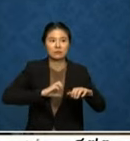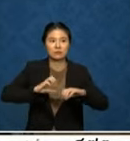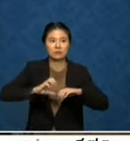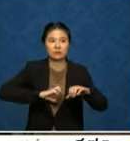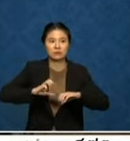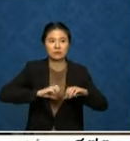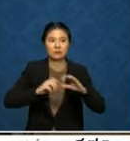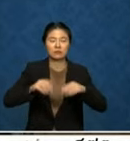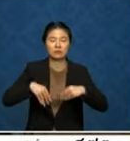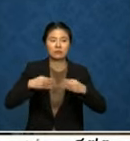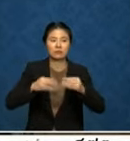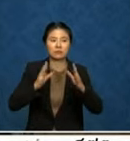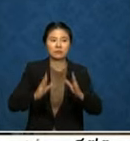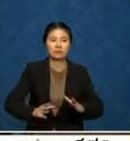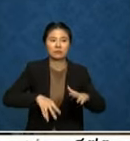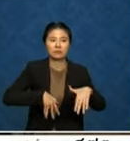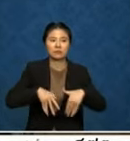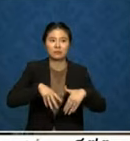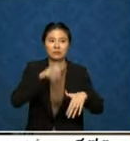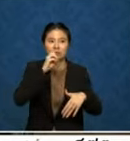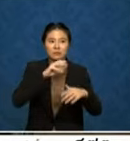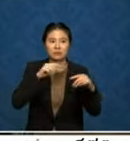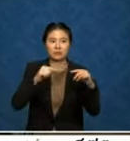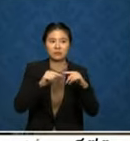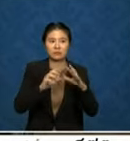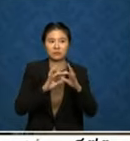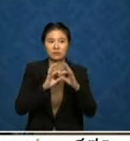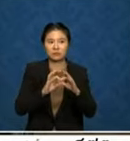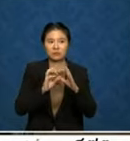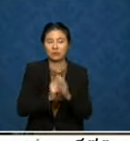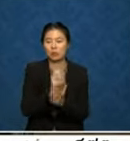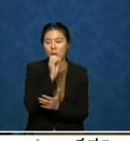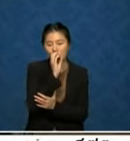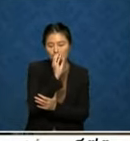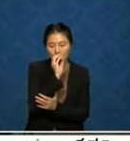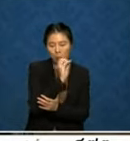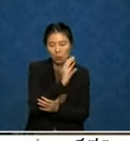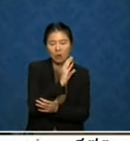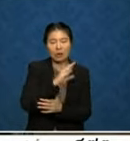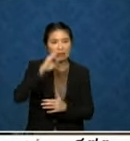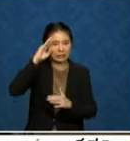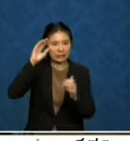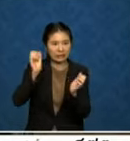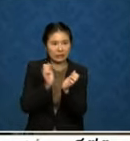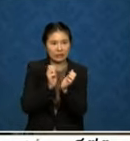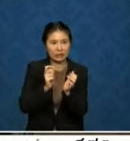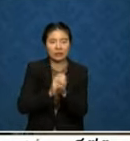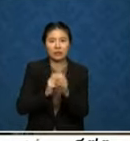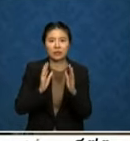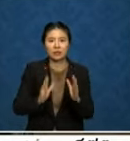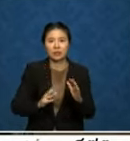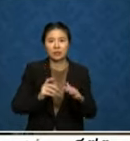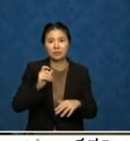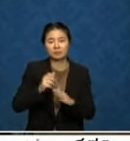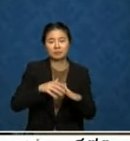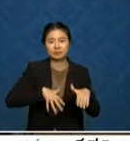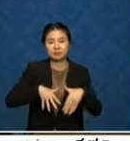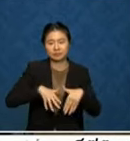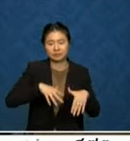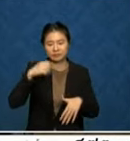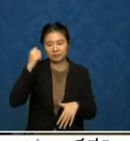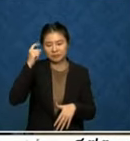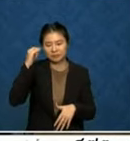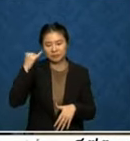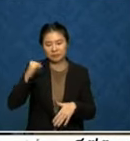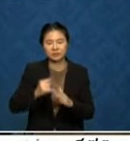องทางให้ประชาชนเข้ามาแจ้งเบาะแสและแจ้งความได้อย่างรวดเร็วขึ้นเพื่อลดความเข้าใจผิดของพี่น้องประชาชนนอกจากนี้ยังมี